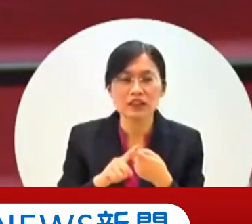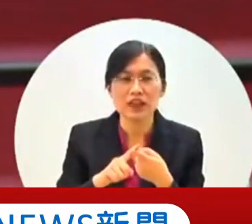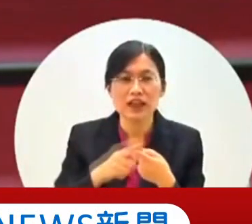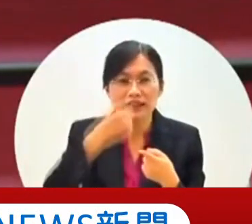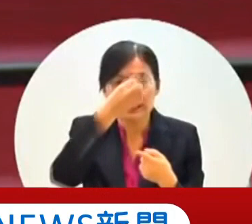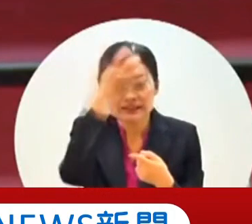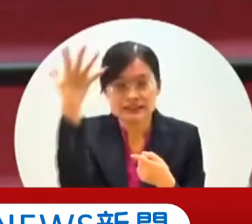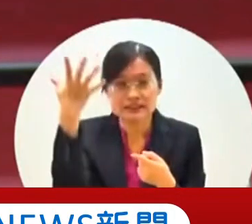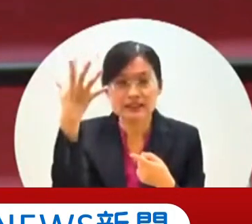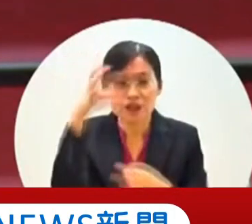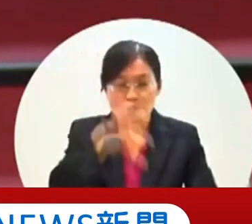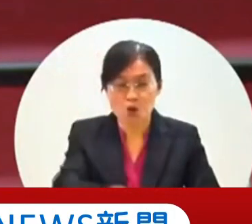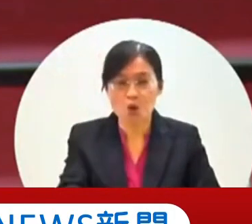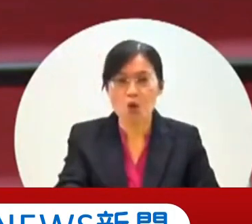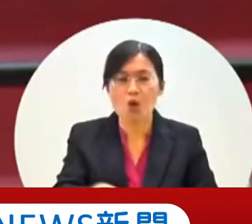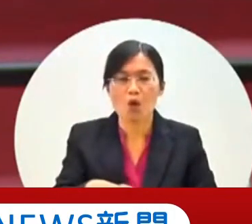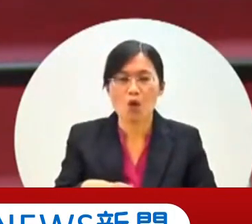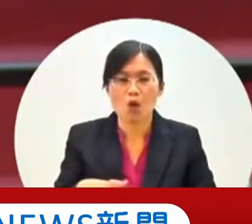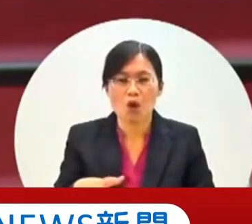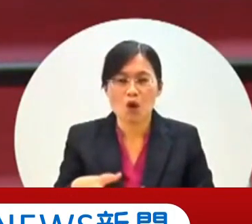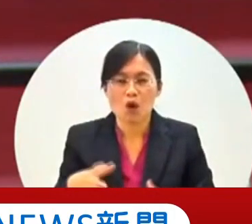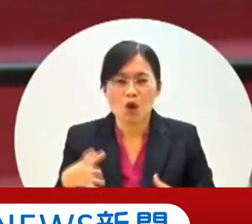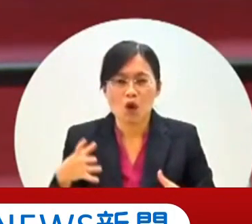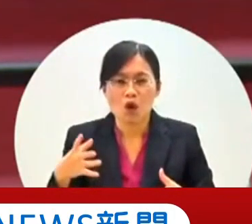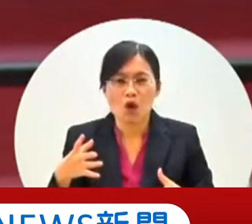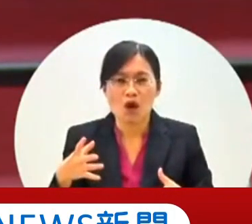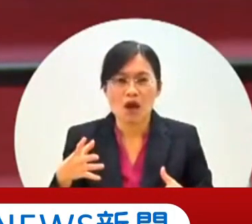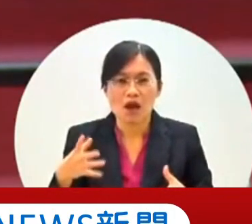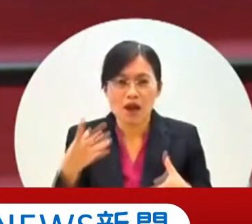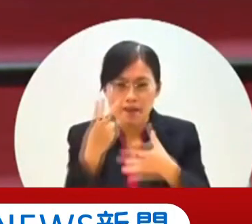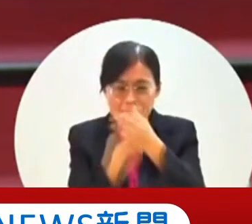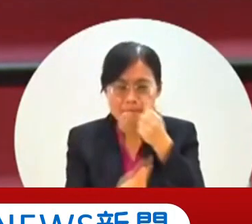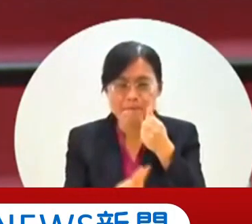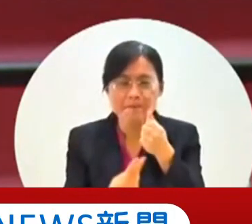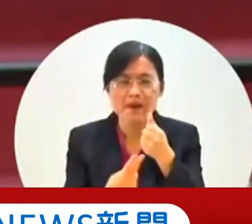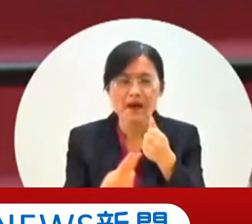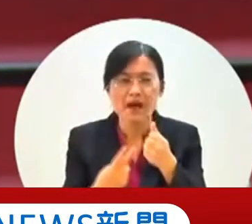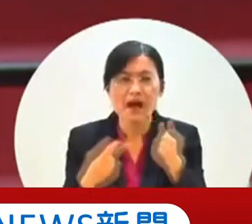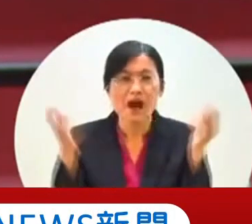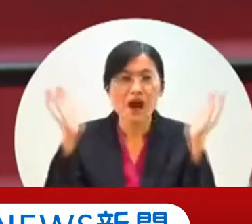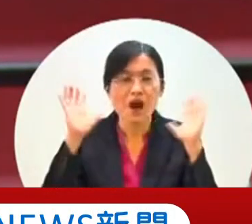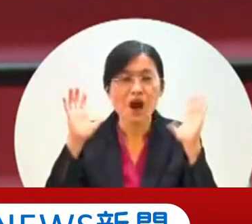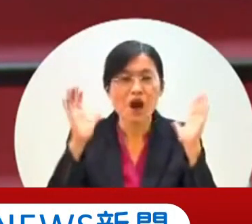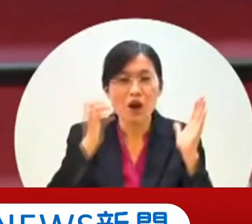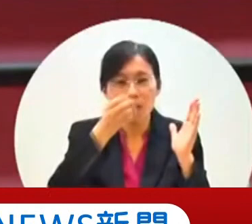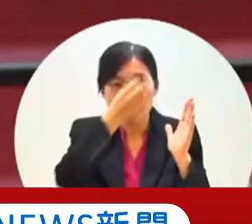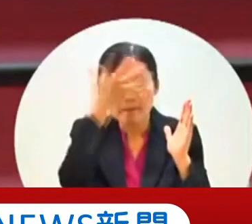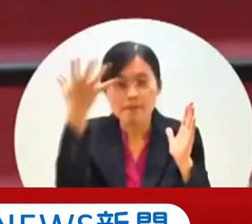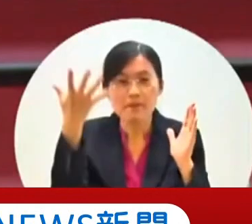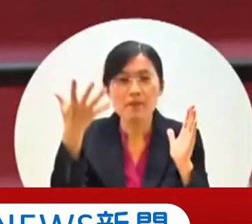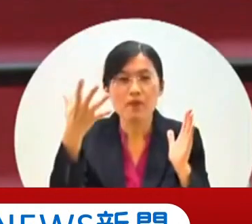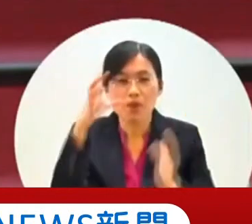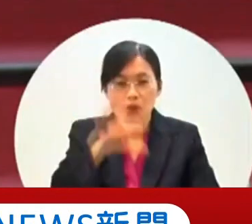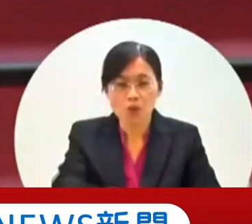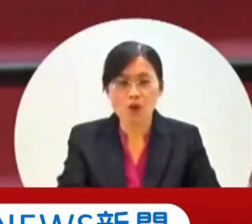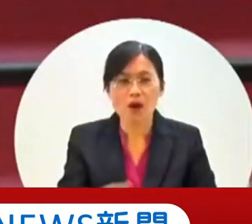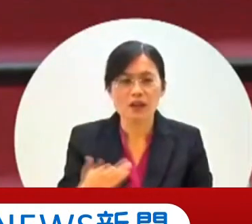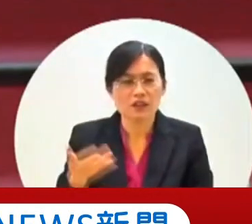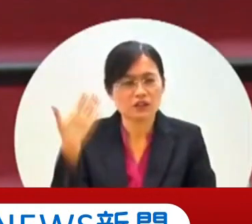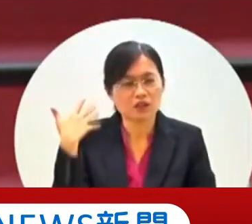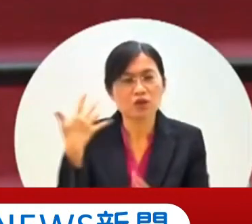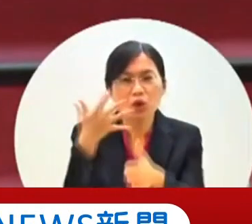局整并成儿童青年局哈，那这个建议在上次做质询，